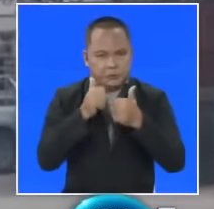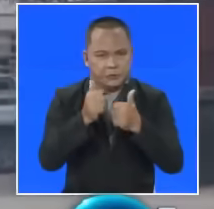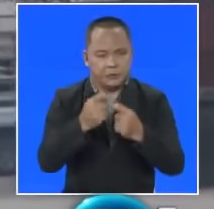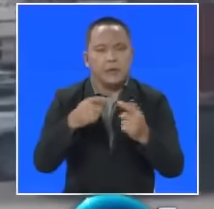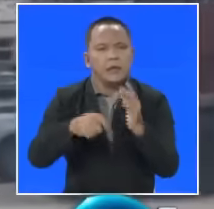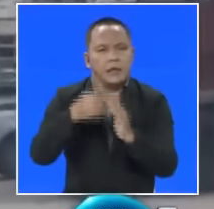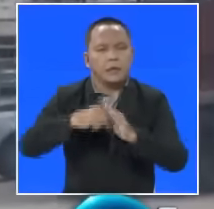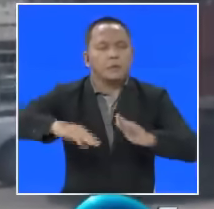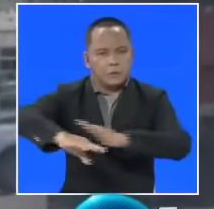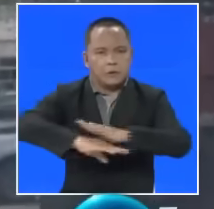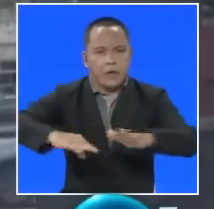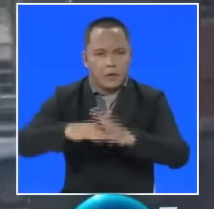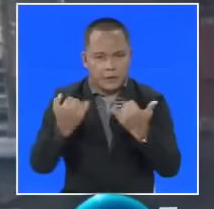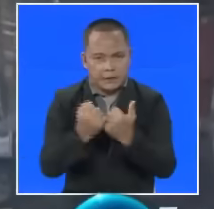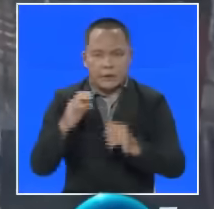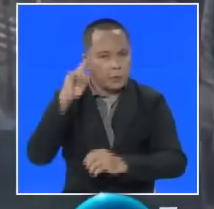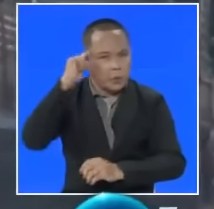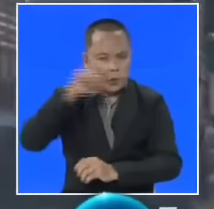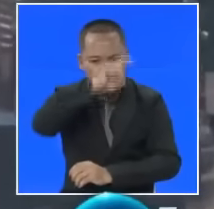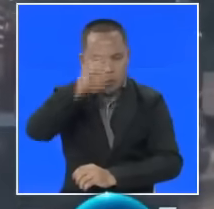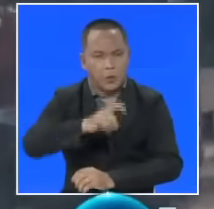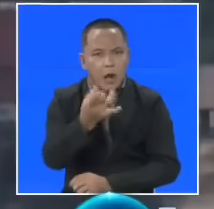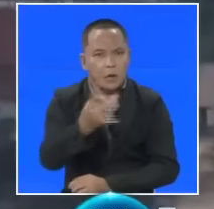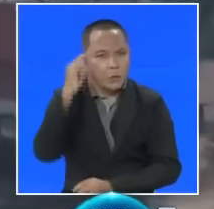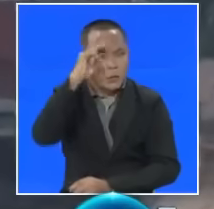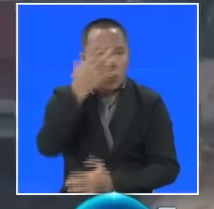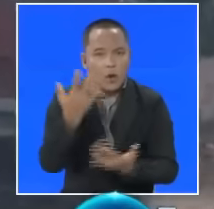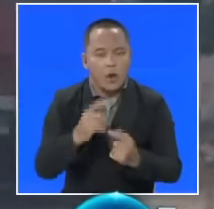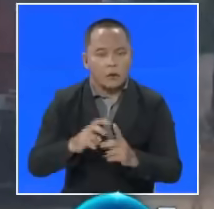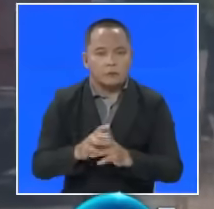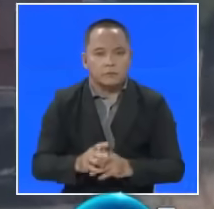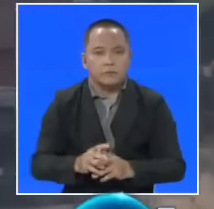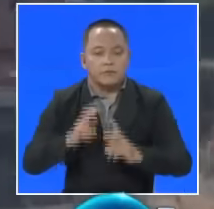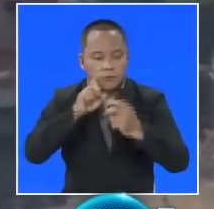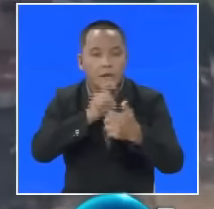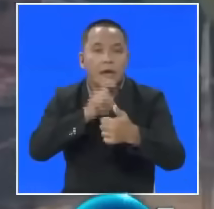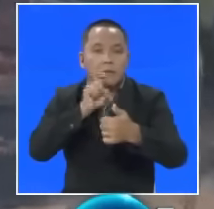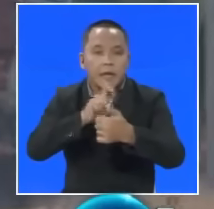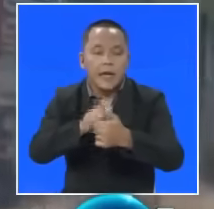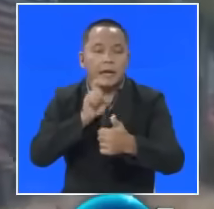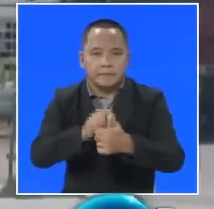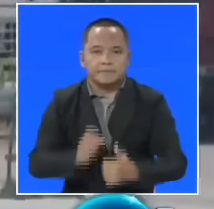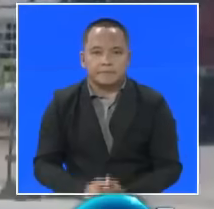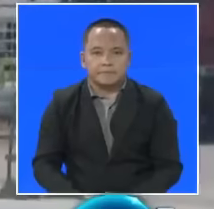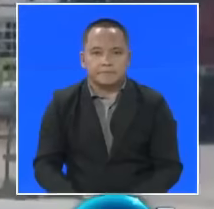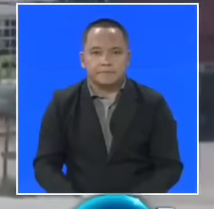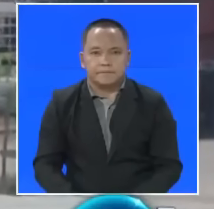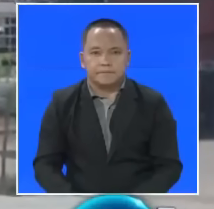วนสาเหตุเบื้องต้นนะคะตอนนี้ก็ยังไม่ทราบว่าเกิดจากอะไรอยู่ระหว่างการสอบสวนและสอบสวนค่ะ